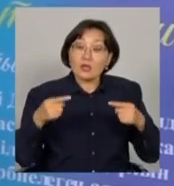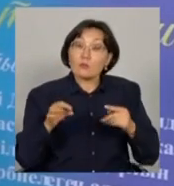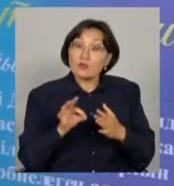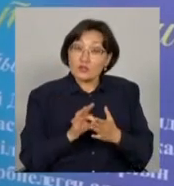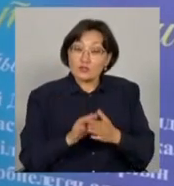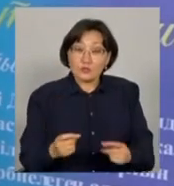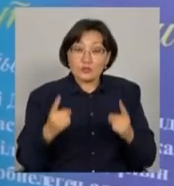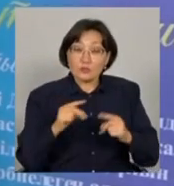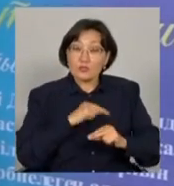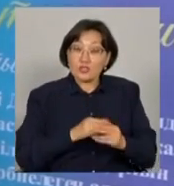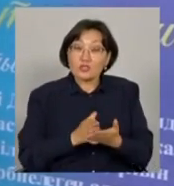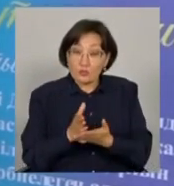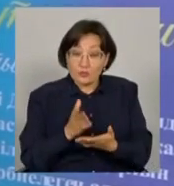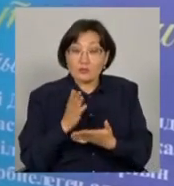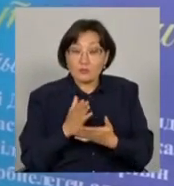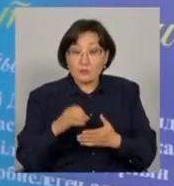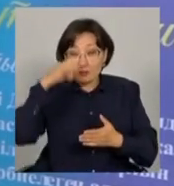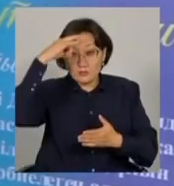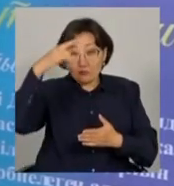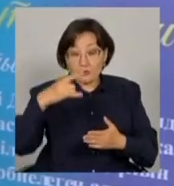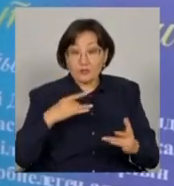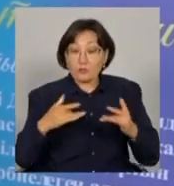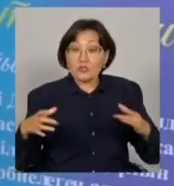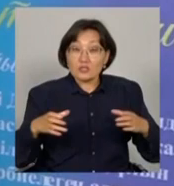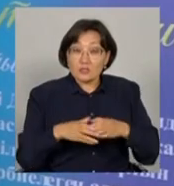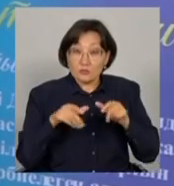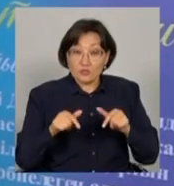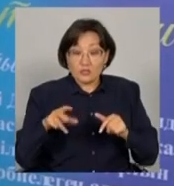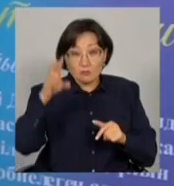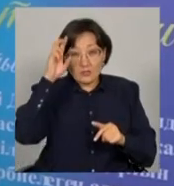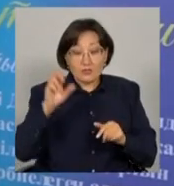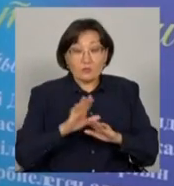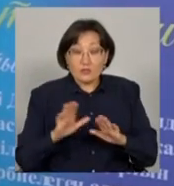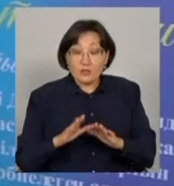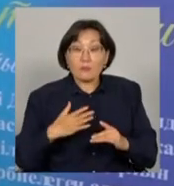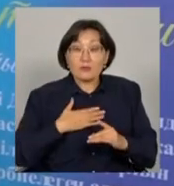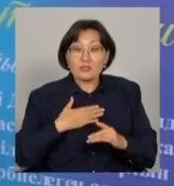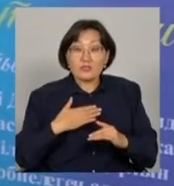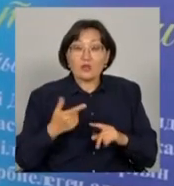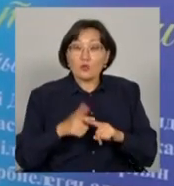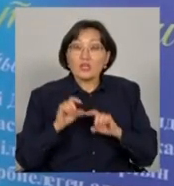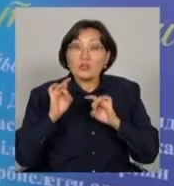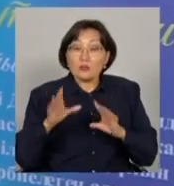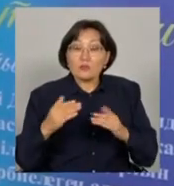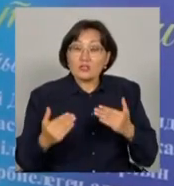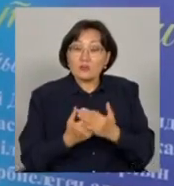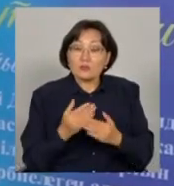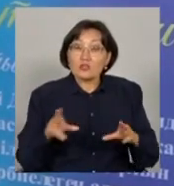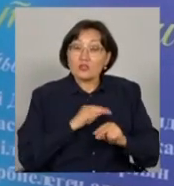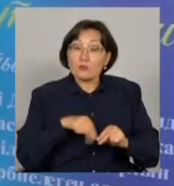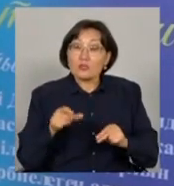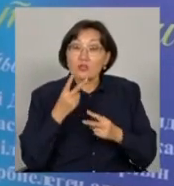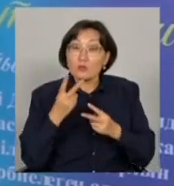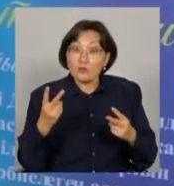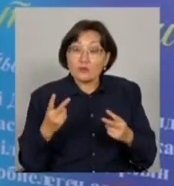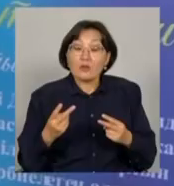мақсатында үлкен еңбек істеліп жатыр. Қазақстандағы актерлік құрам тек осы елге ғана емес, бізде де аса танымал. Жаңа әріптестерімді көріп